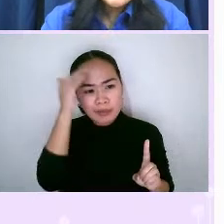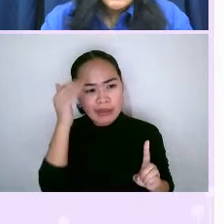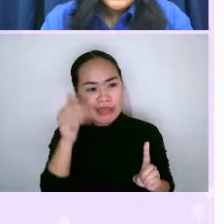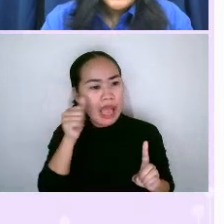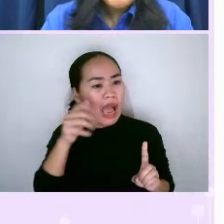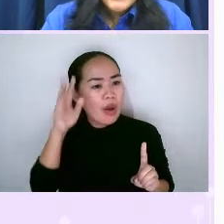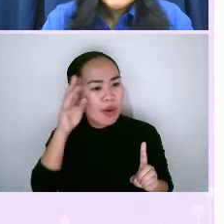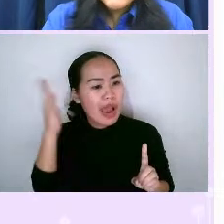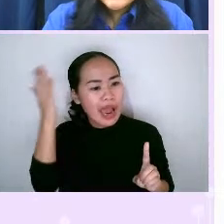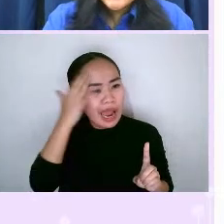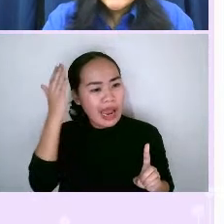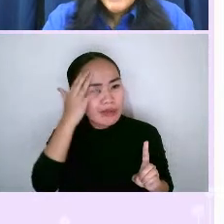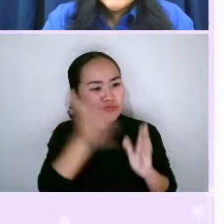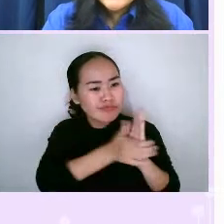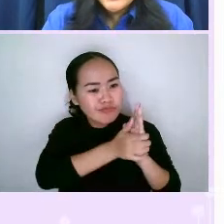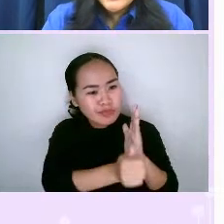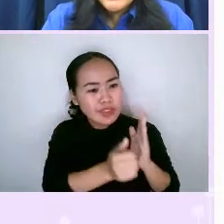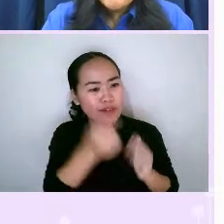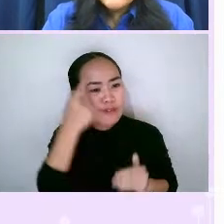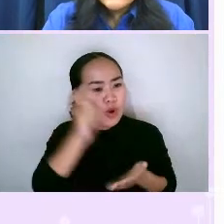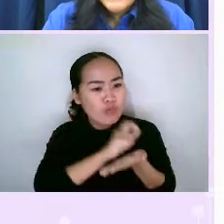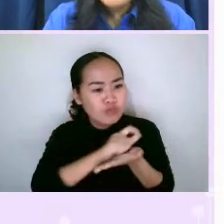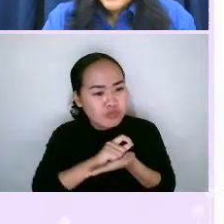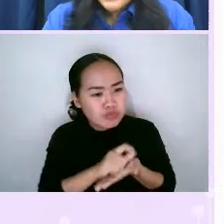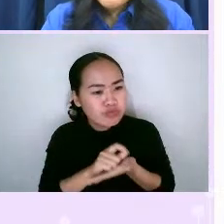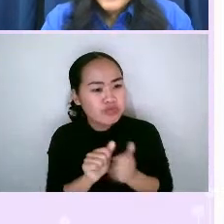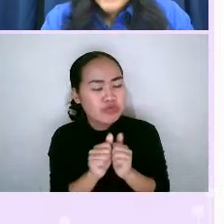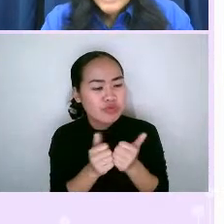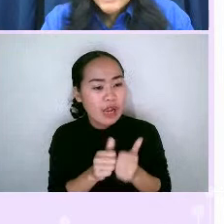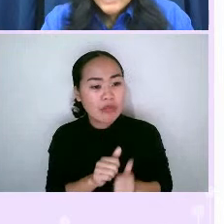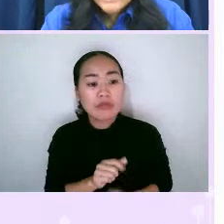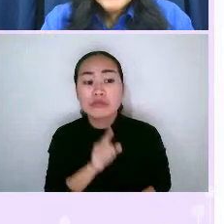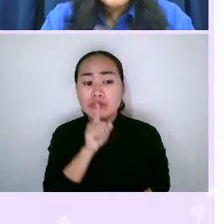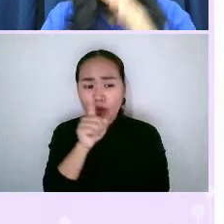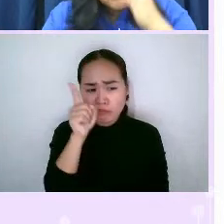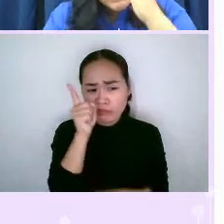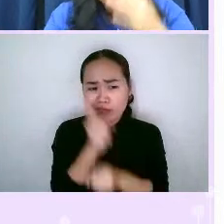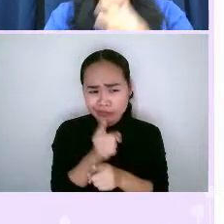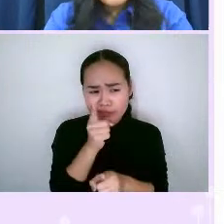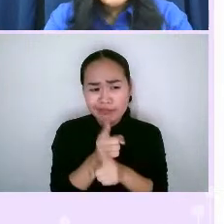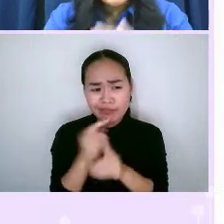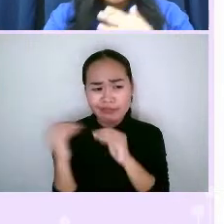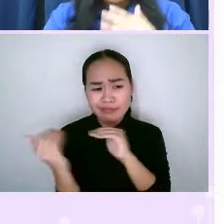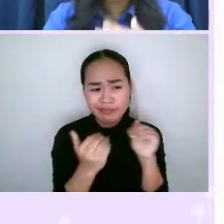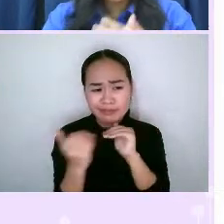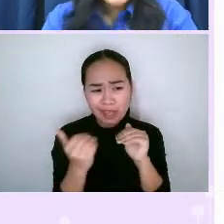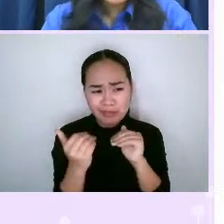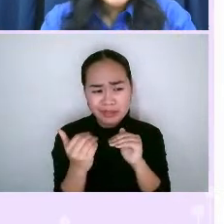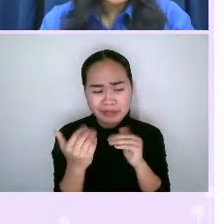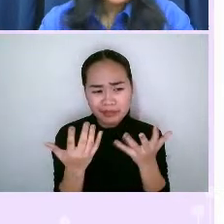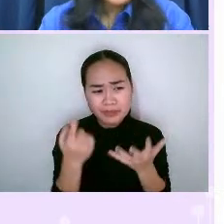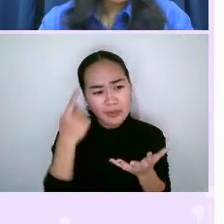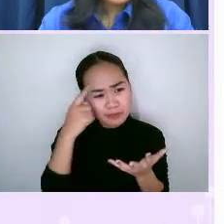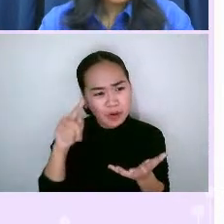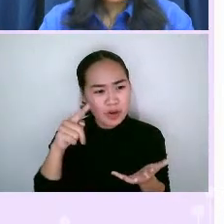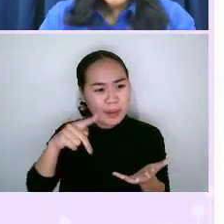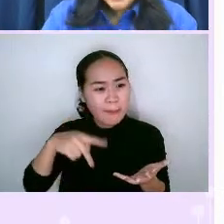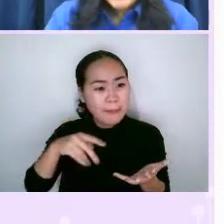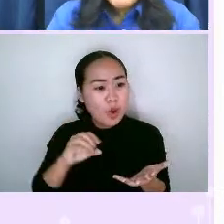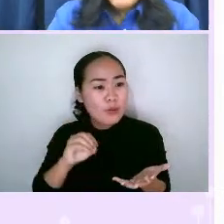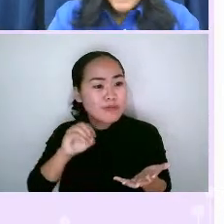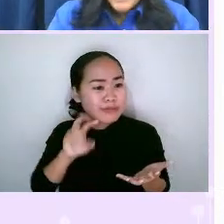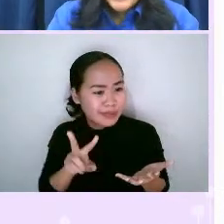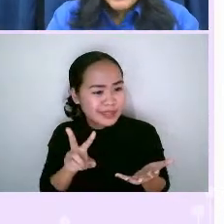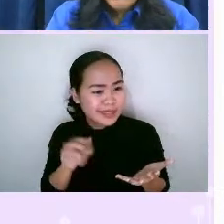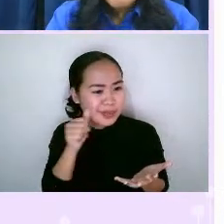natin para ma-ensure natin na tama at patas at nasa perspective din at kinikilala ang mga